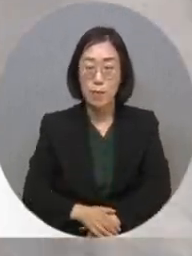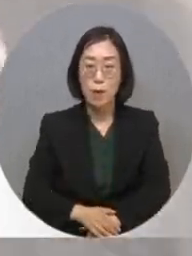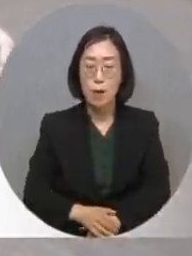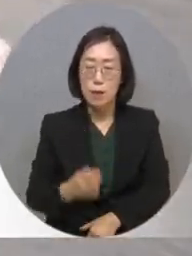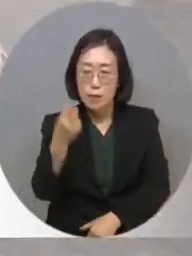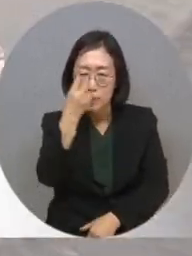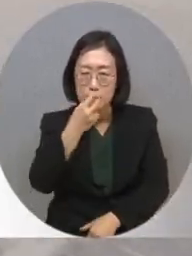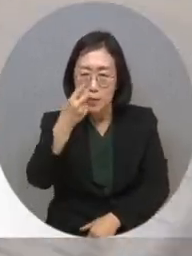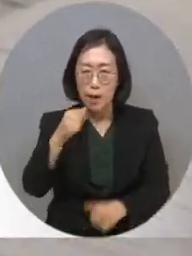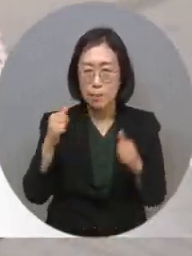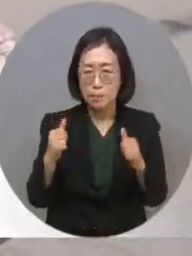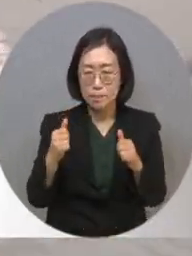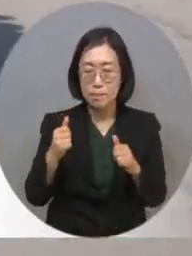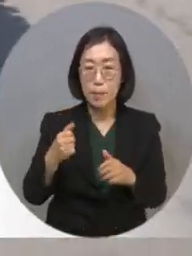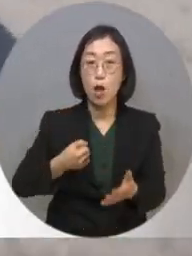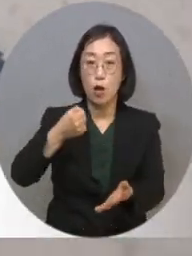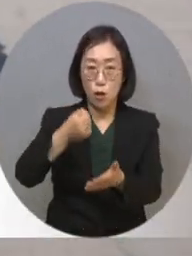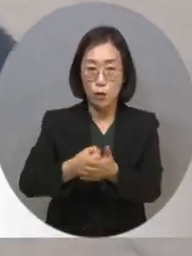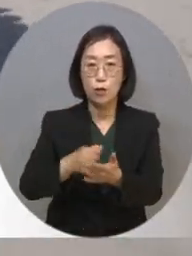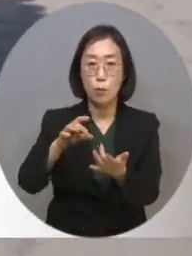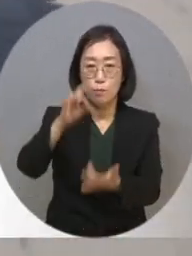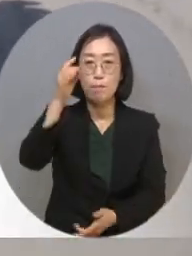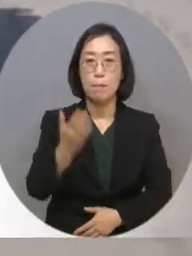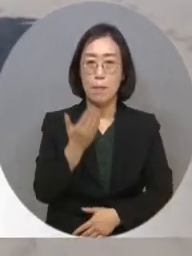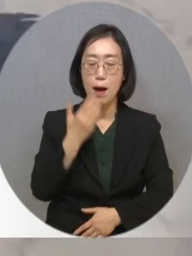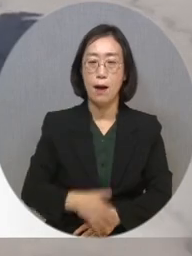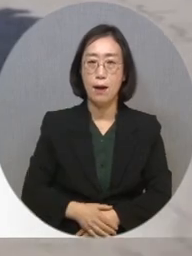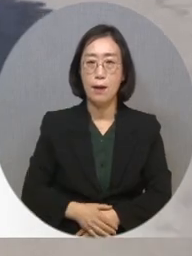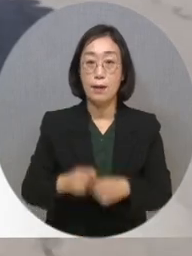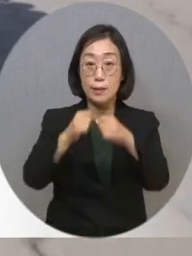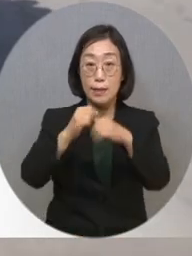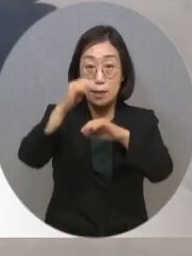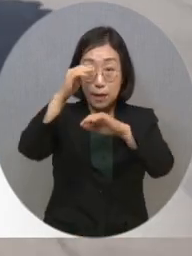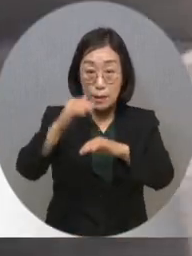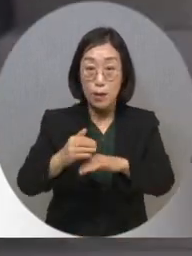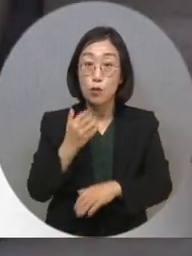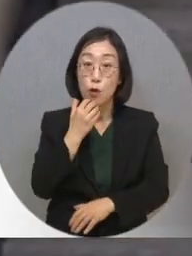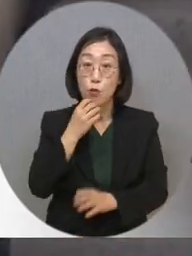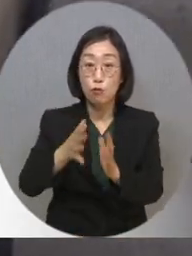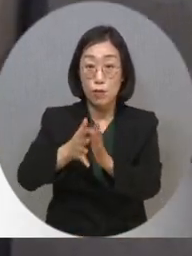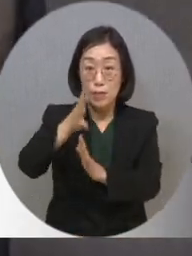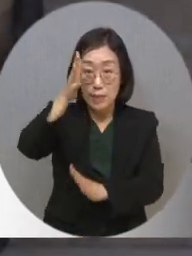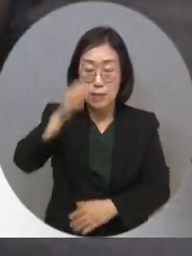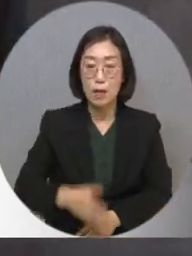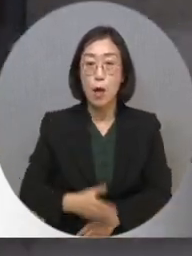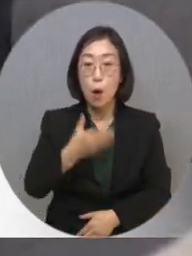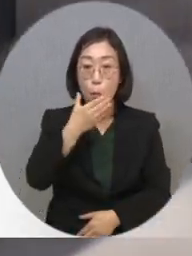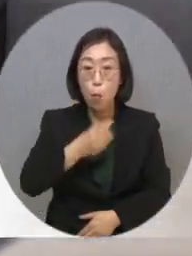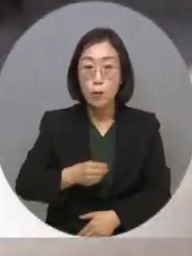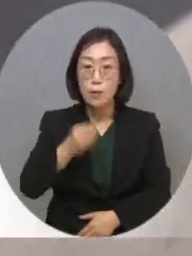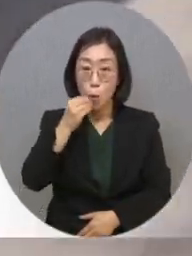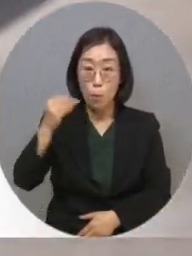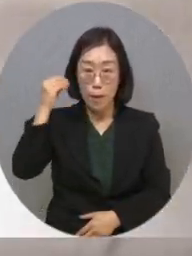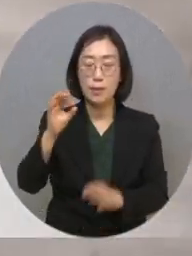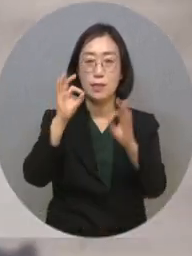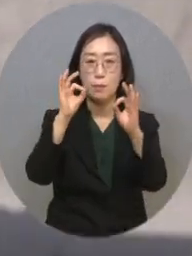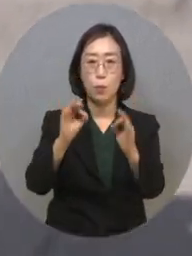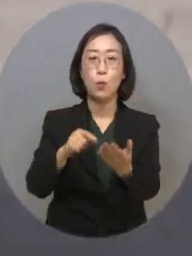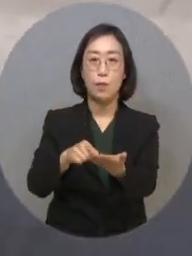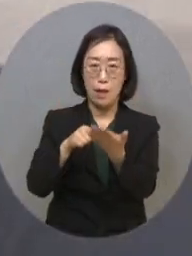심사위원회의 의결로 선정할 수 있습니다 자세한 내용은 서울시 또는 서울 복지 포털에서 확인할